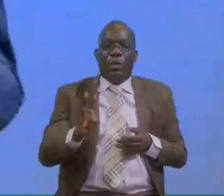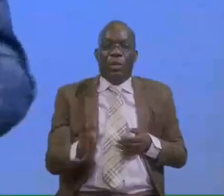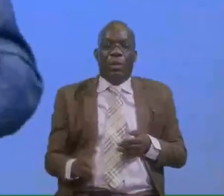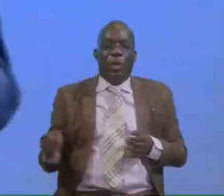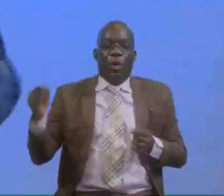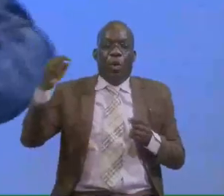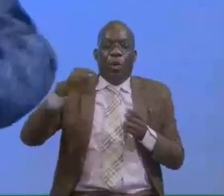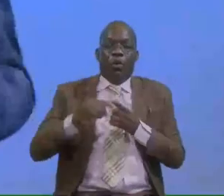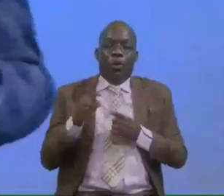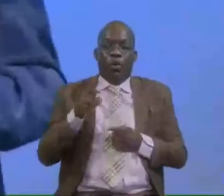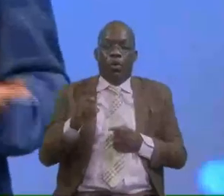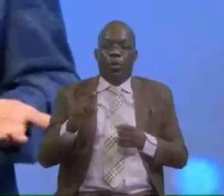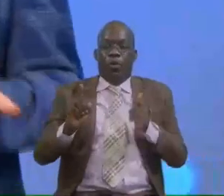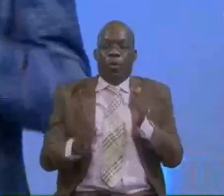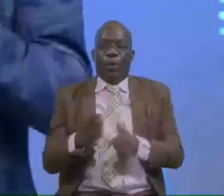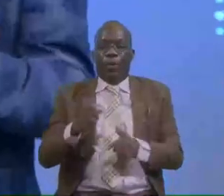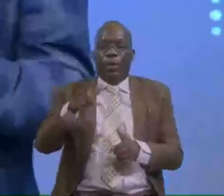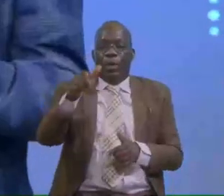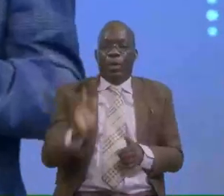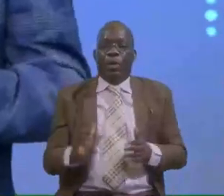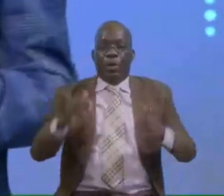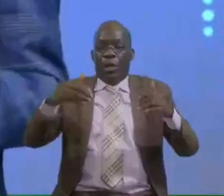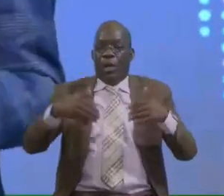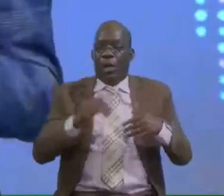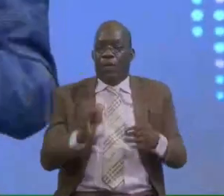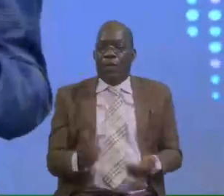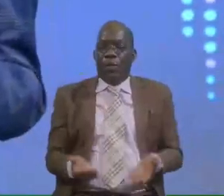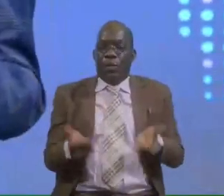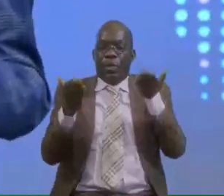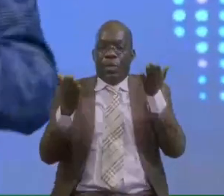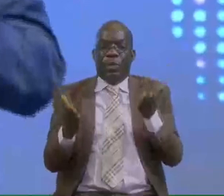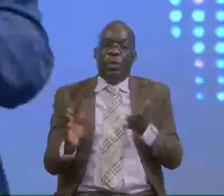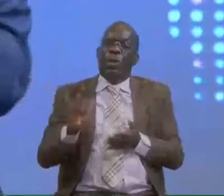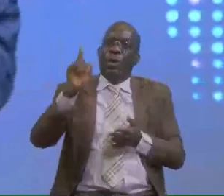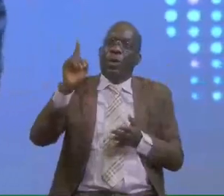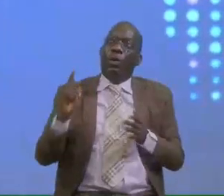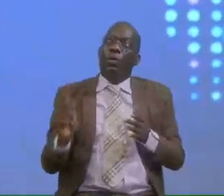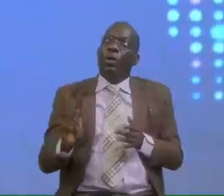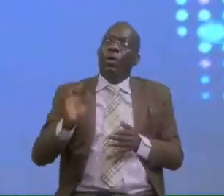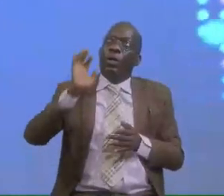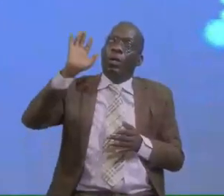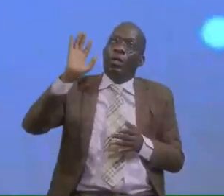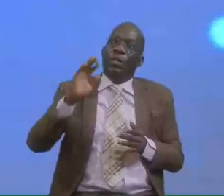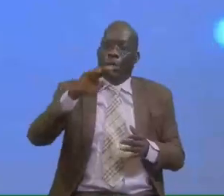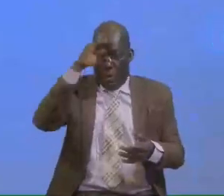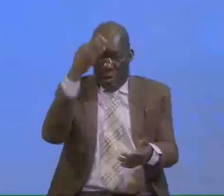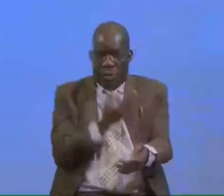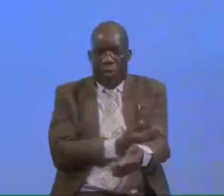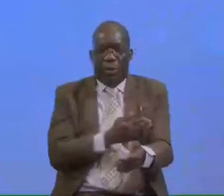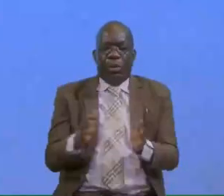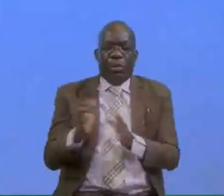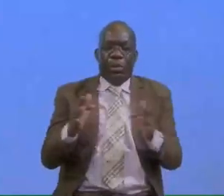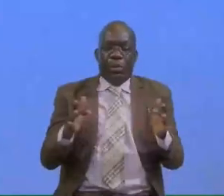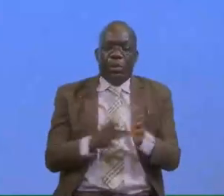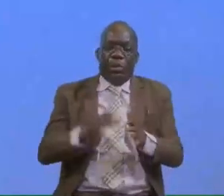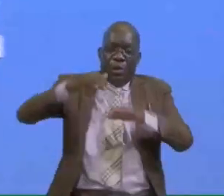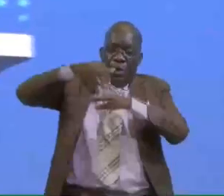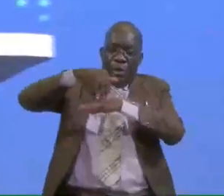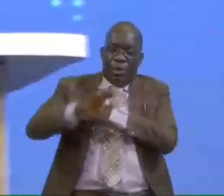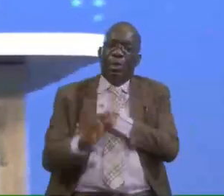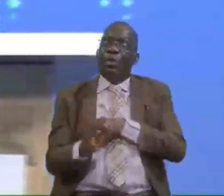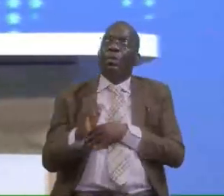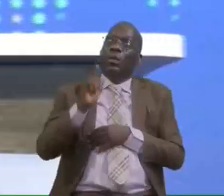Verset 26. C'est à vous premièrement que Dieu, ayant suscité son serviteur, Jésus l'a envoyé pour vous